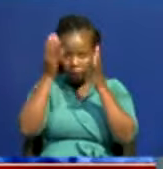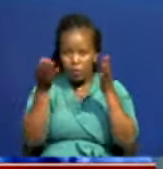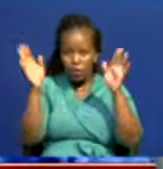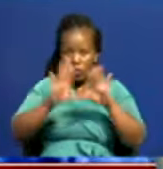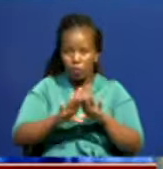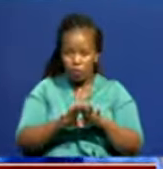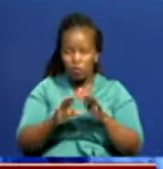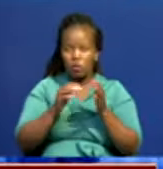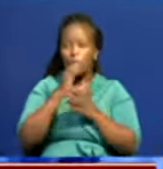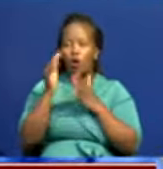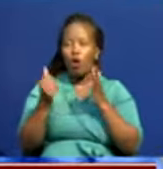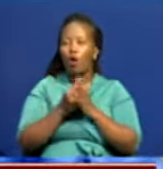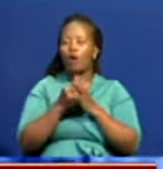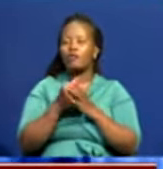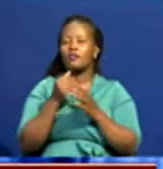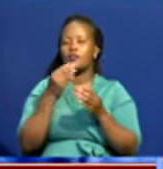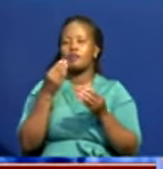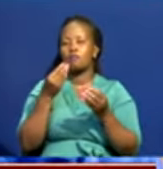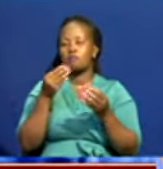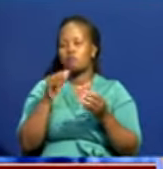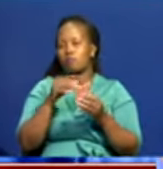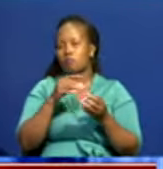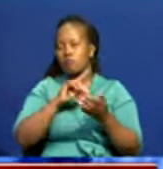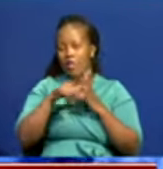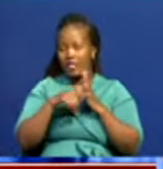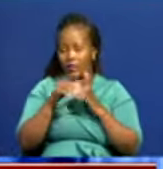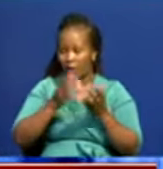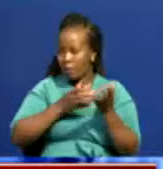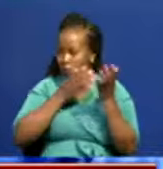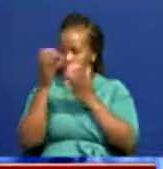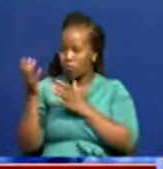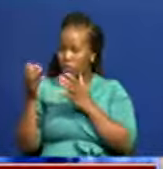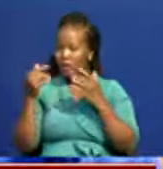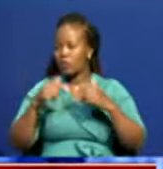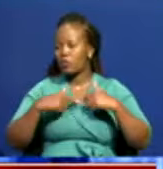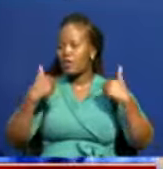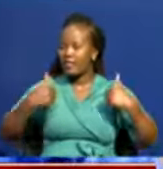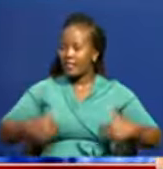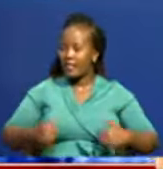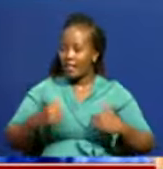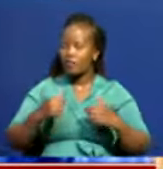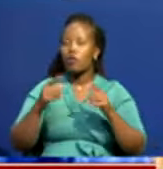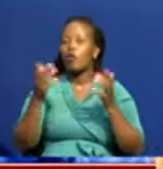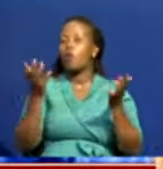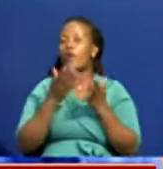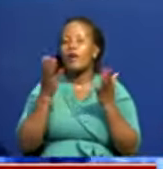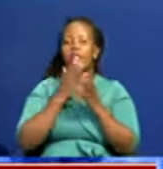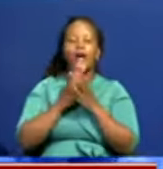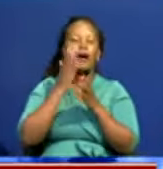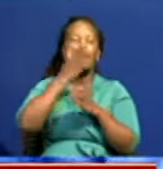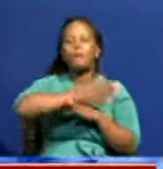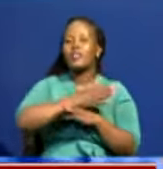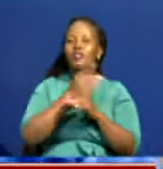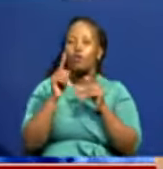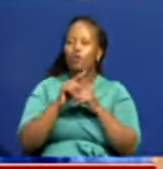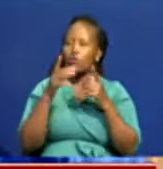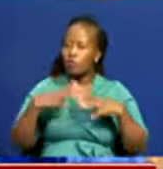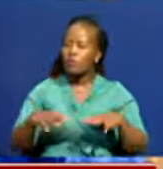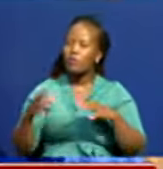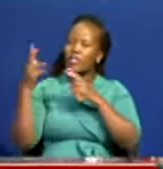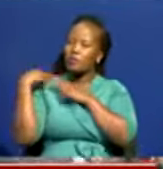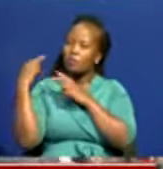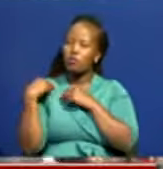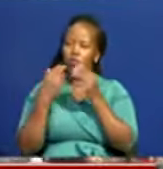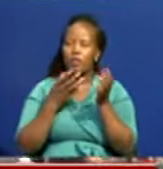China. Waangalie hawa watu wanaimport vitu kutoka Kenya kupeleka China, zinapitia wapi? Na ni akina nani hawa wako na hizo